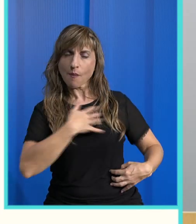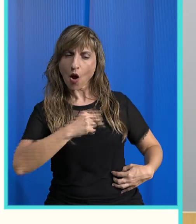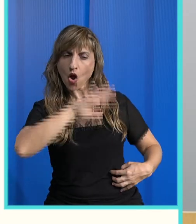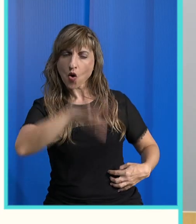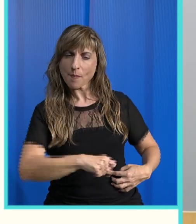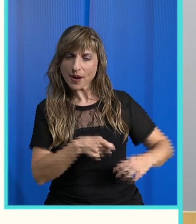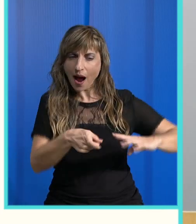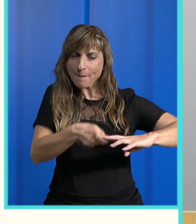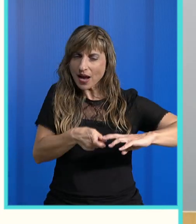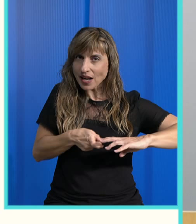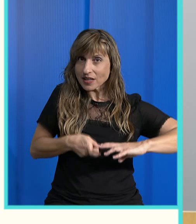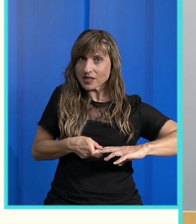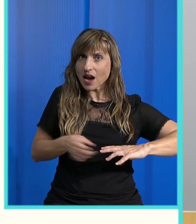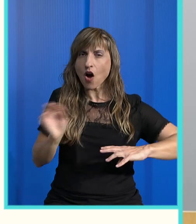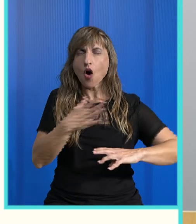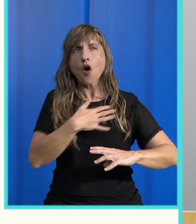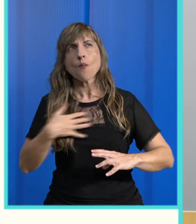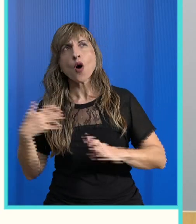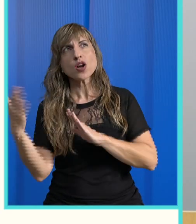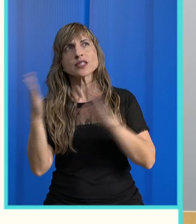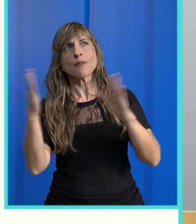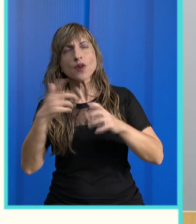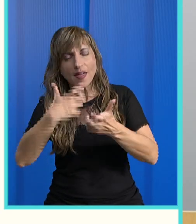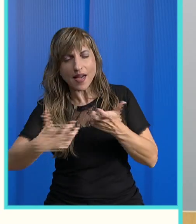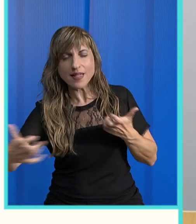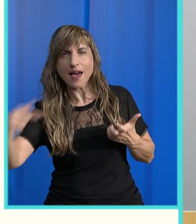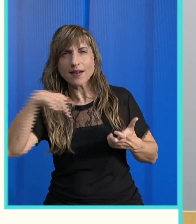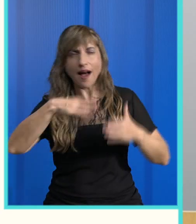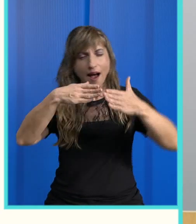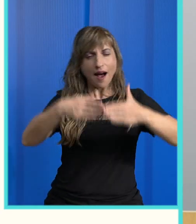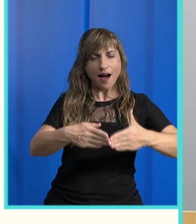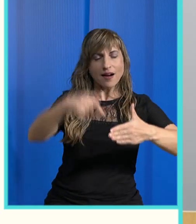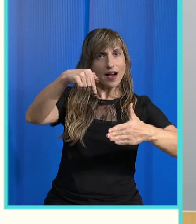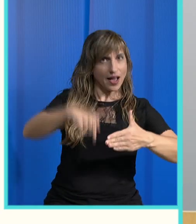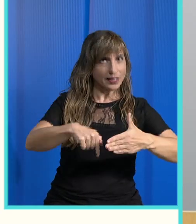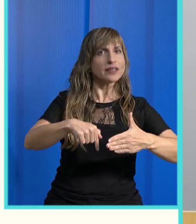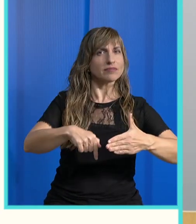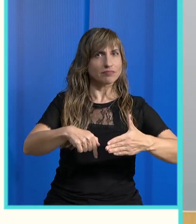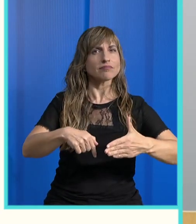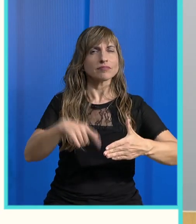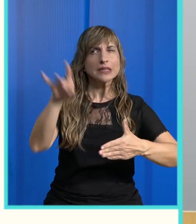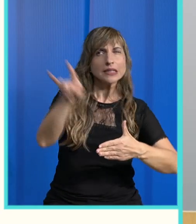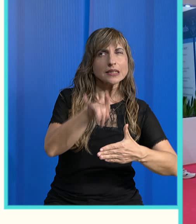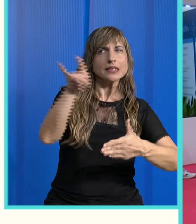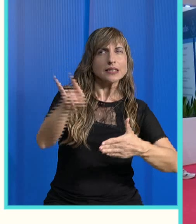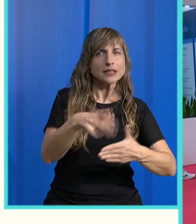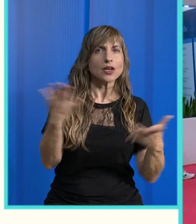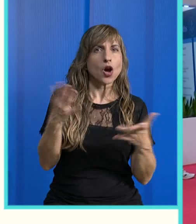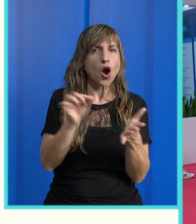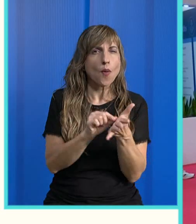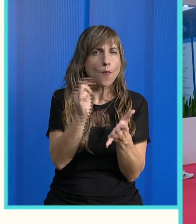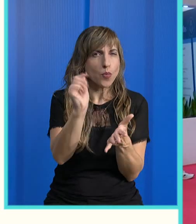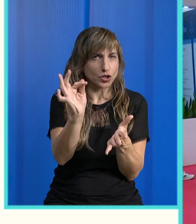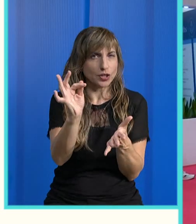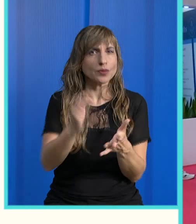a Badalona o vol tirar-se una temporada llarga amb la seva embarcació a Badalona. Quins són els punts d